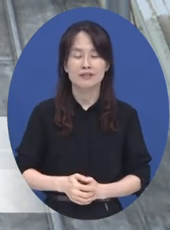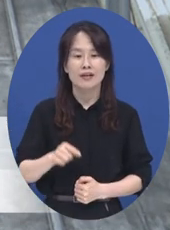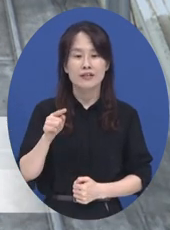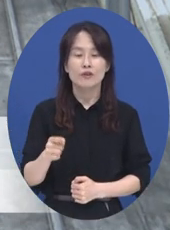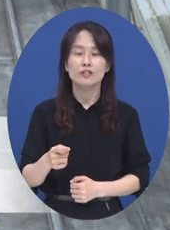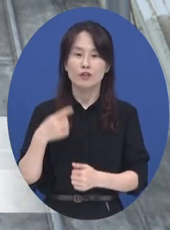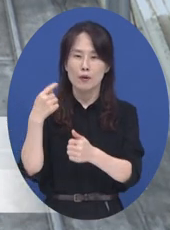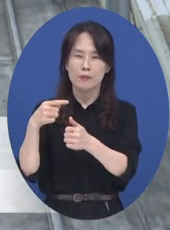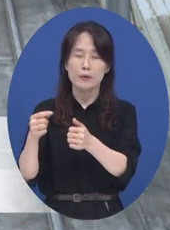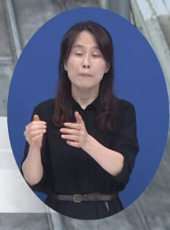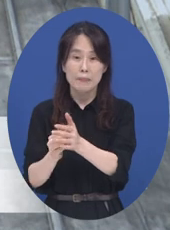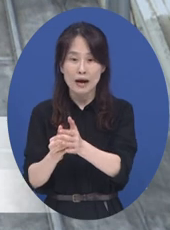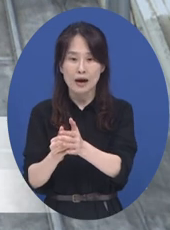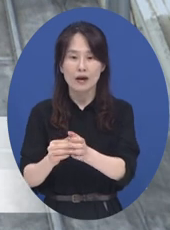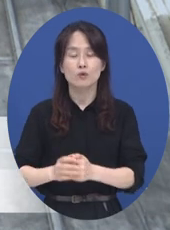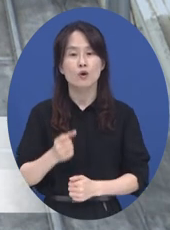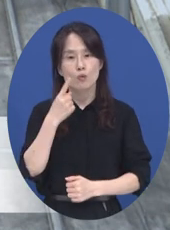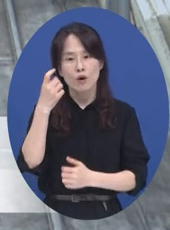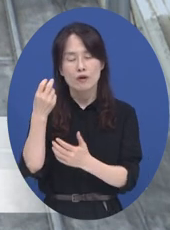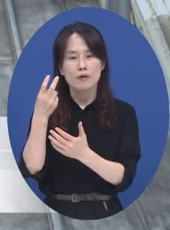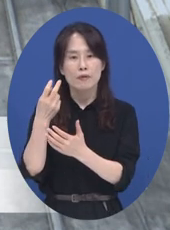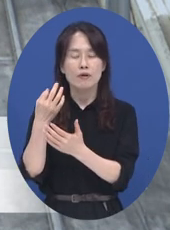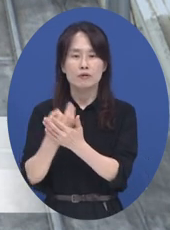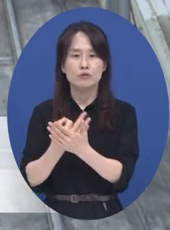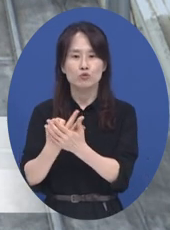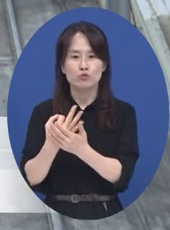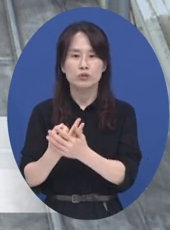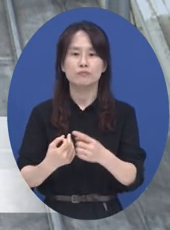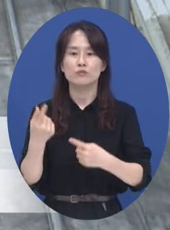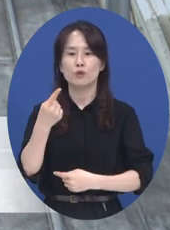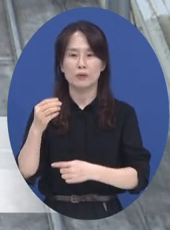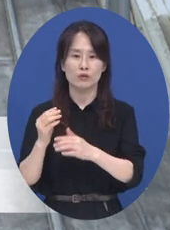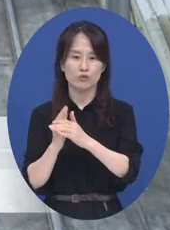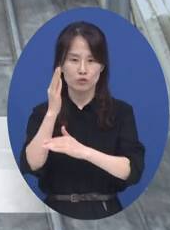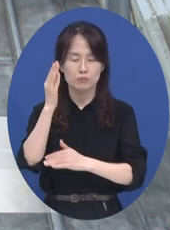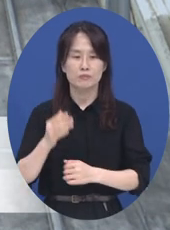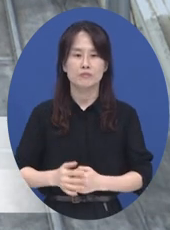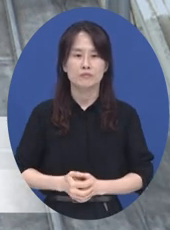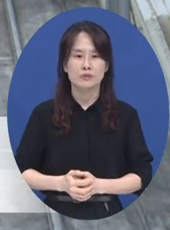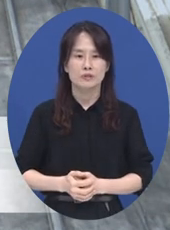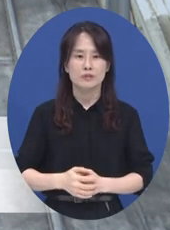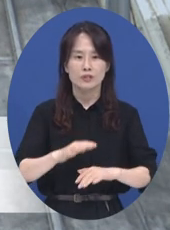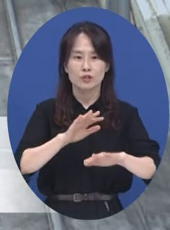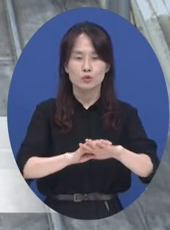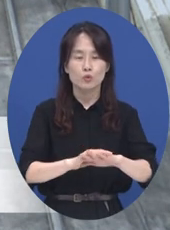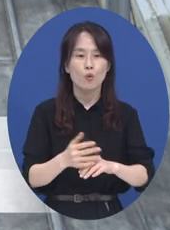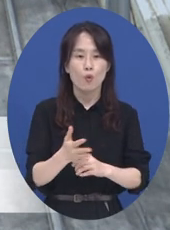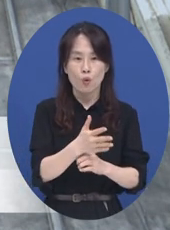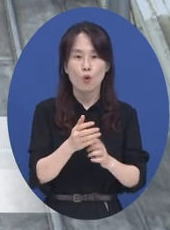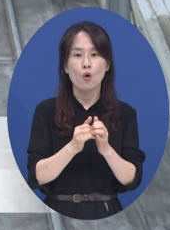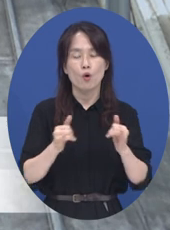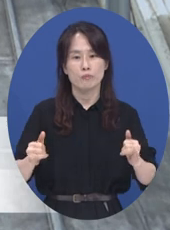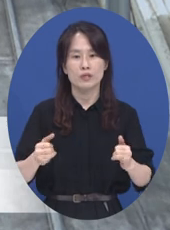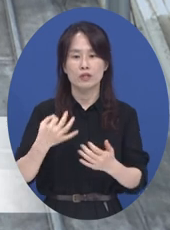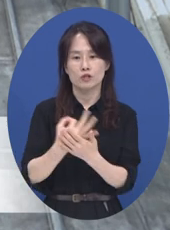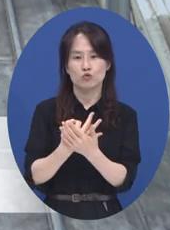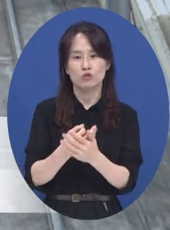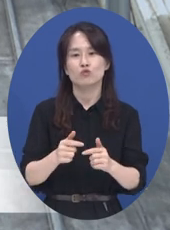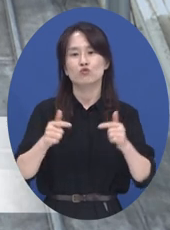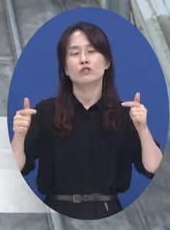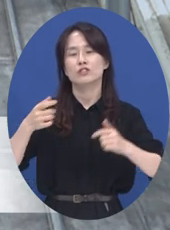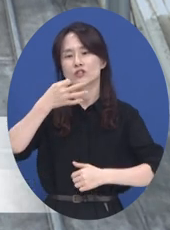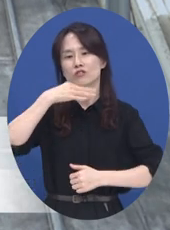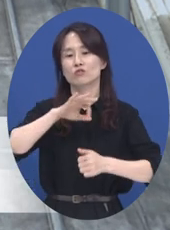기술을 보급받은 농가들이 한 달에 1,000만 원이 넘는 매출을 올리고 있습니다. 농어민 소득 창출 효자 노릇을 톡톡히 해내고